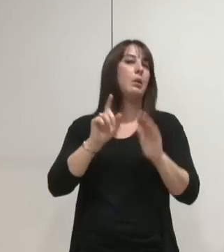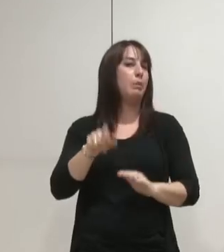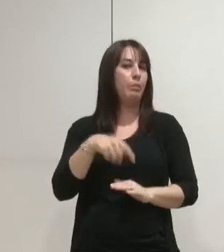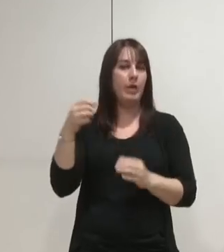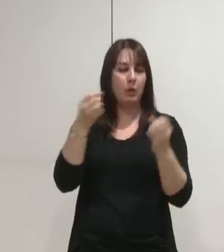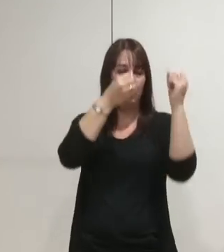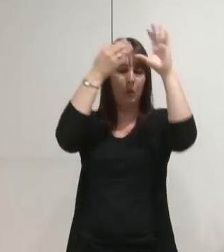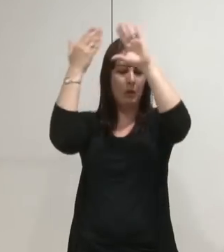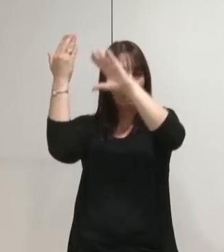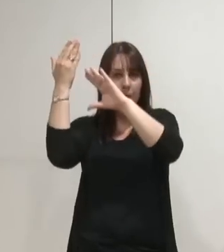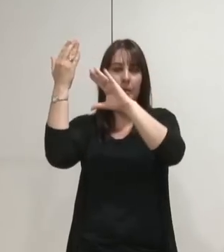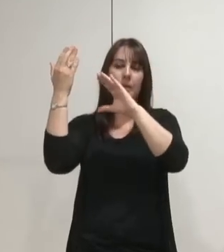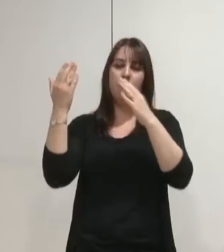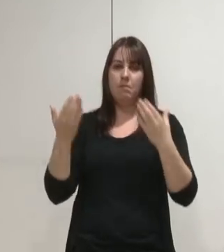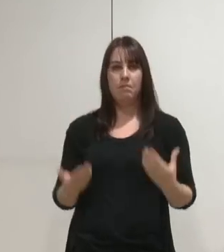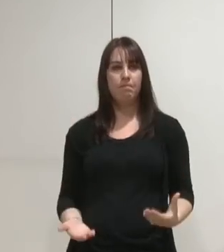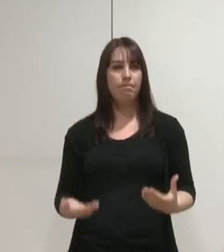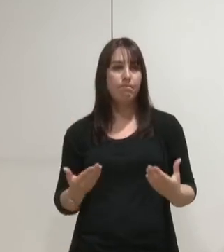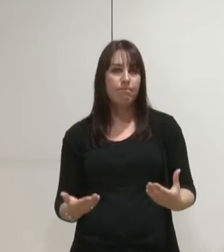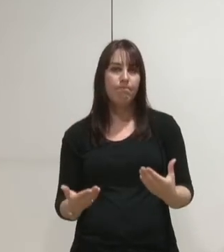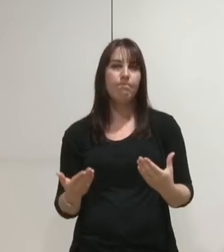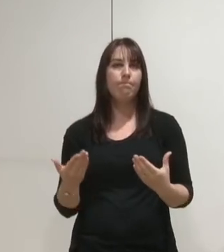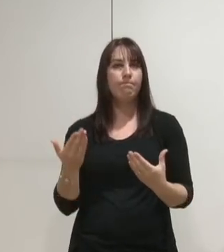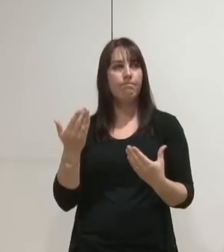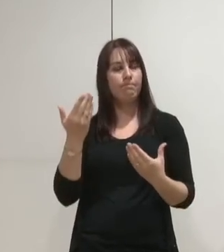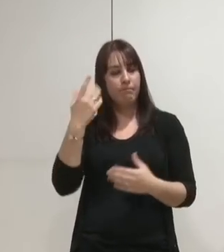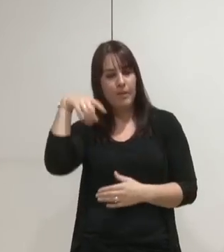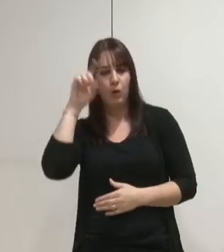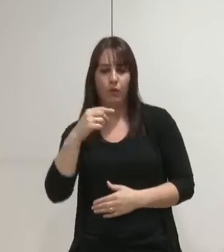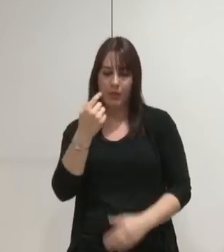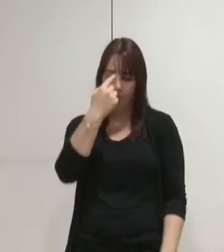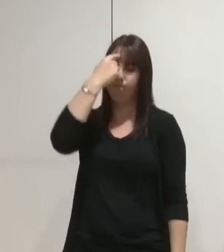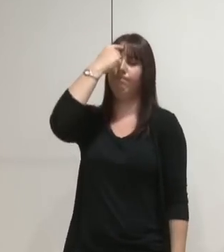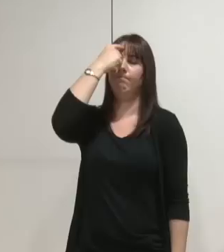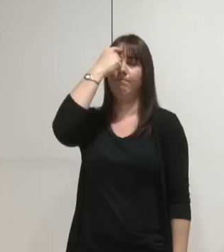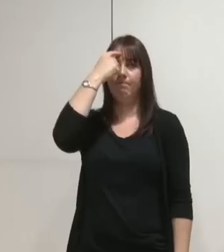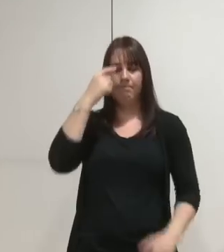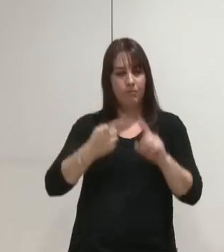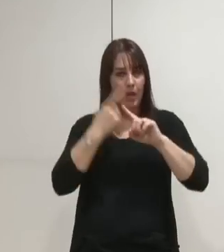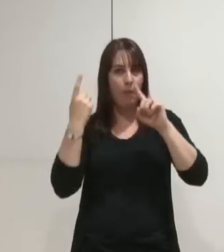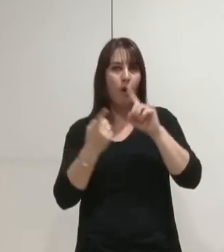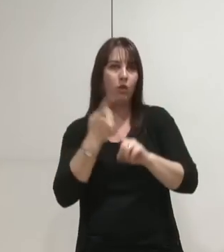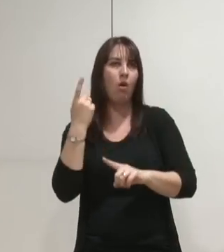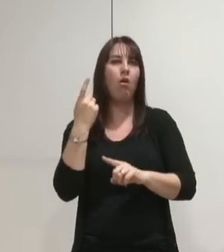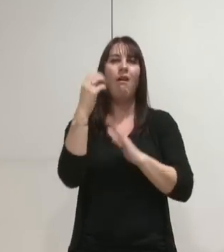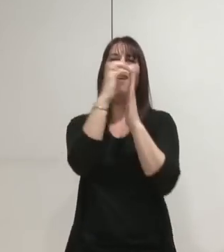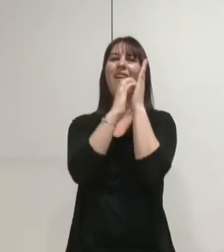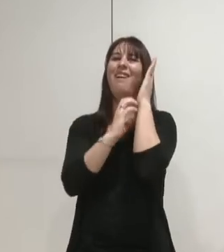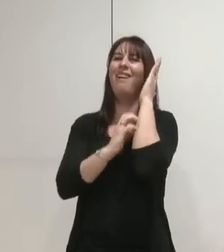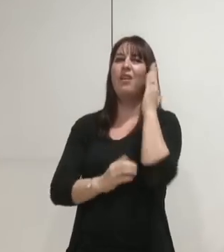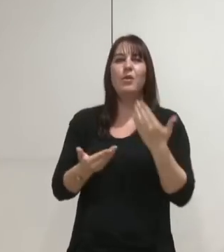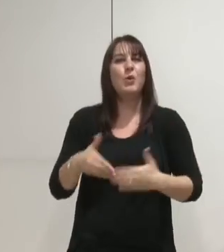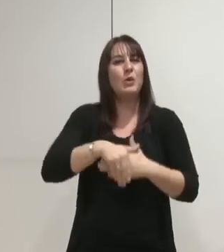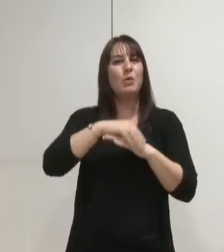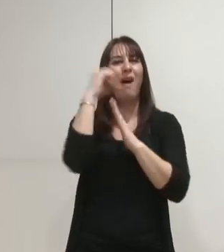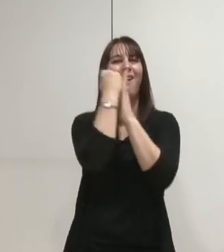évidemment dans cet état d'esprit qui nous tient à cœur aujourd'hui à la fois à travers toutes les délibérations que nous avons là